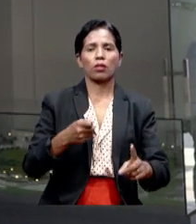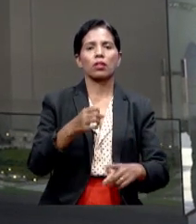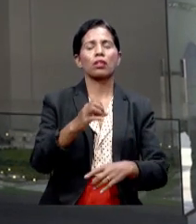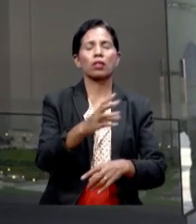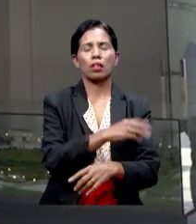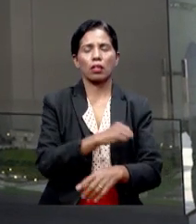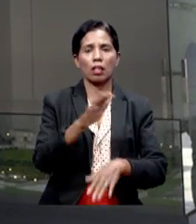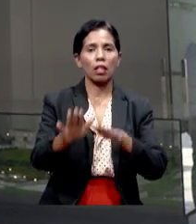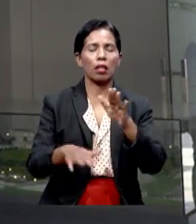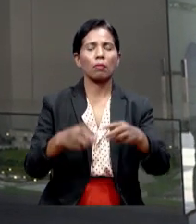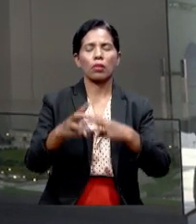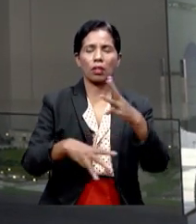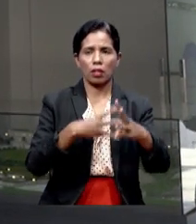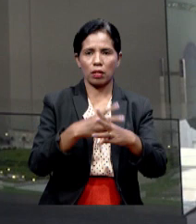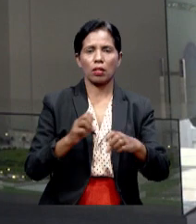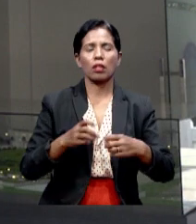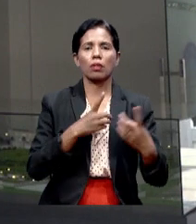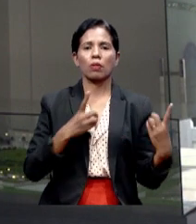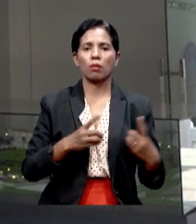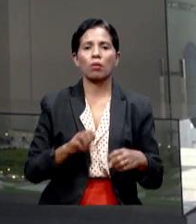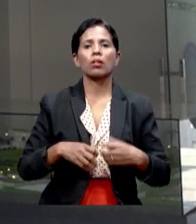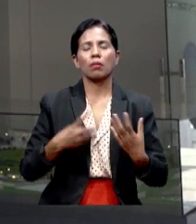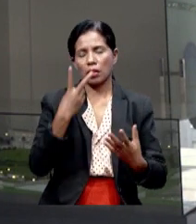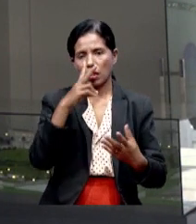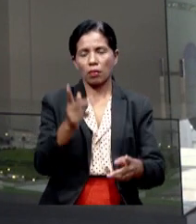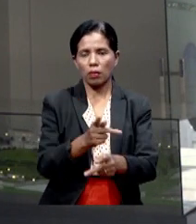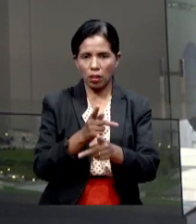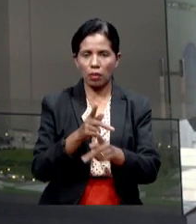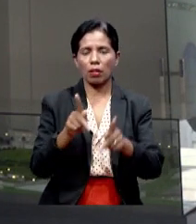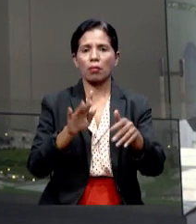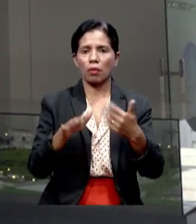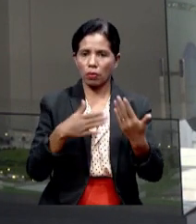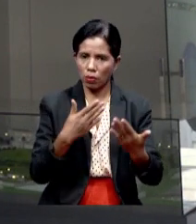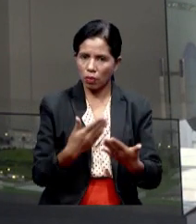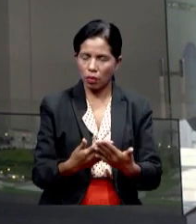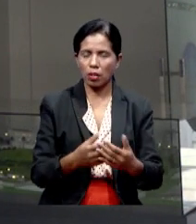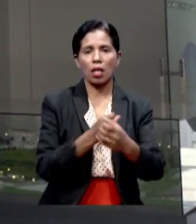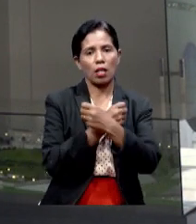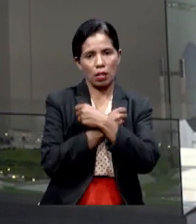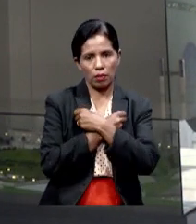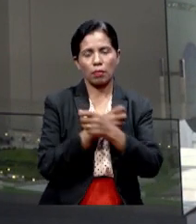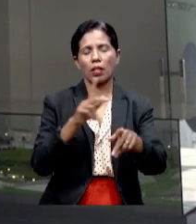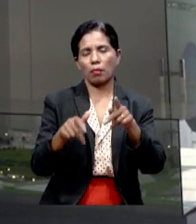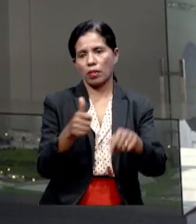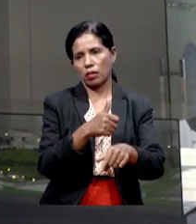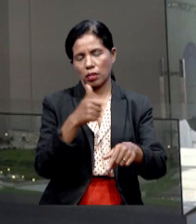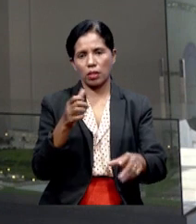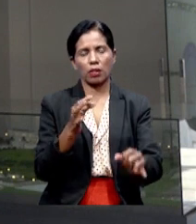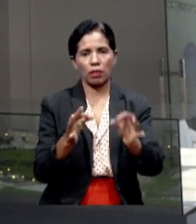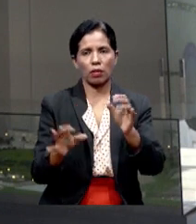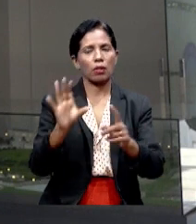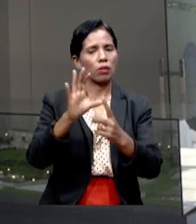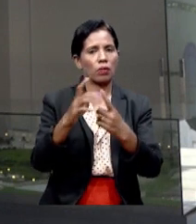me hawa prene liu mak domin. Oin sama kita bel hare malu, kuida malu. Nomos hadomi emaselu, mesmo ke kultura